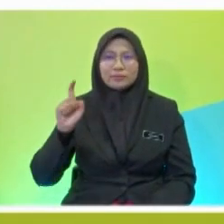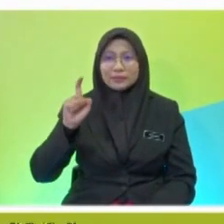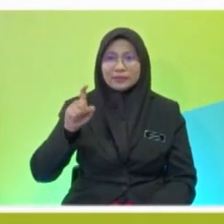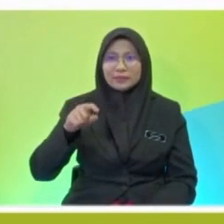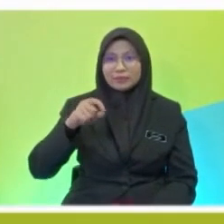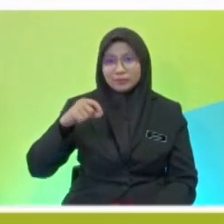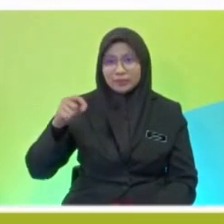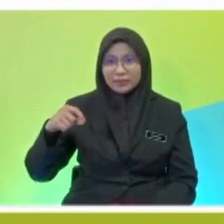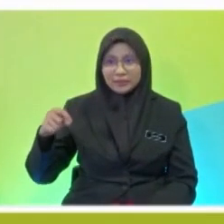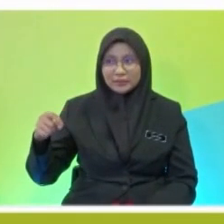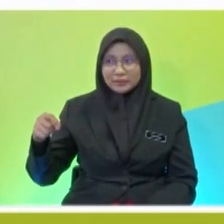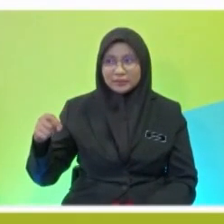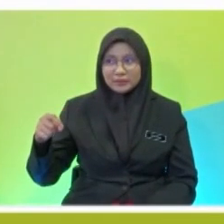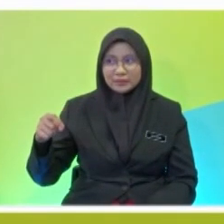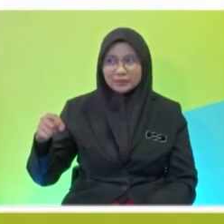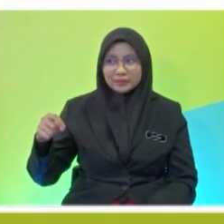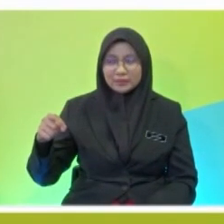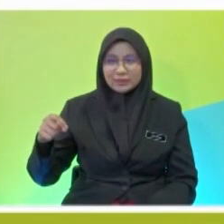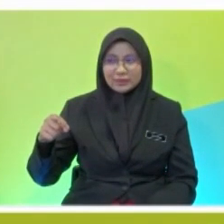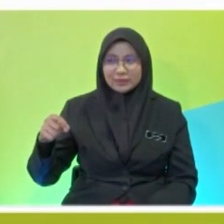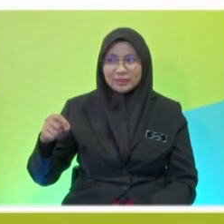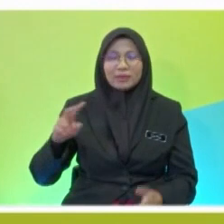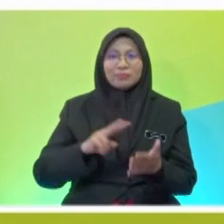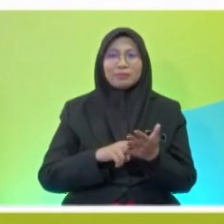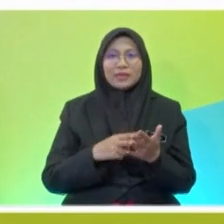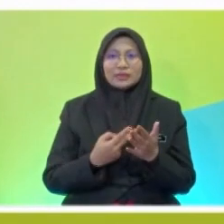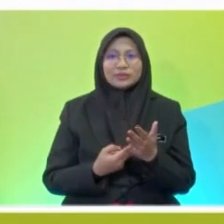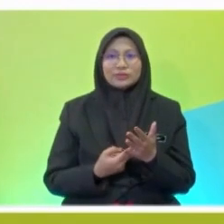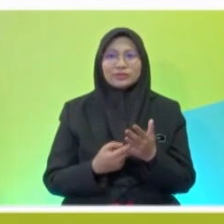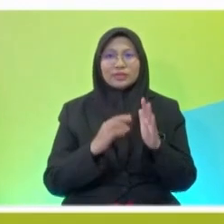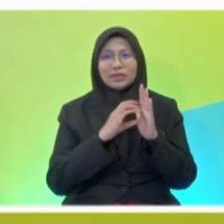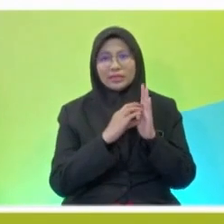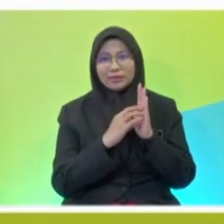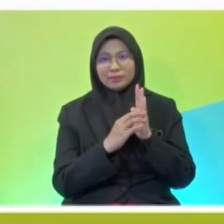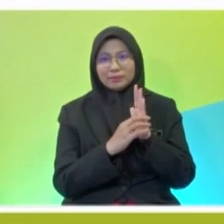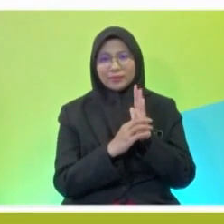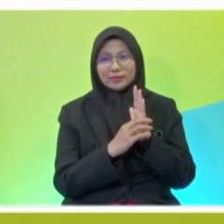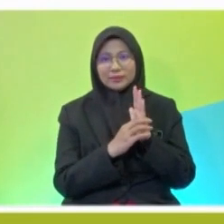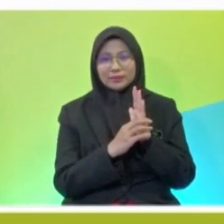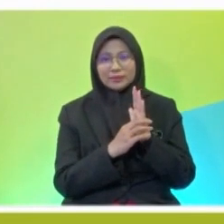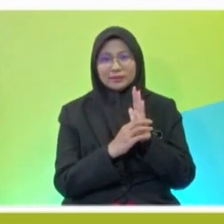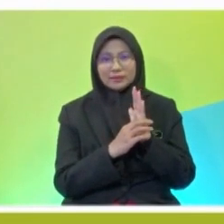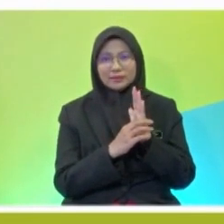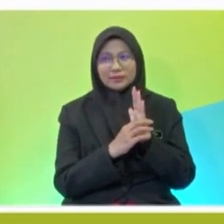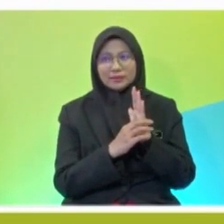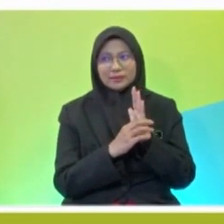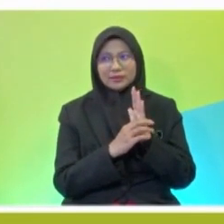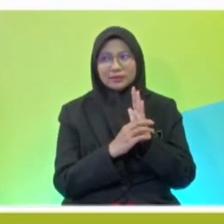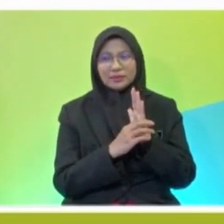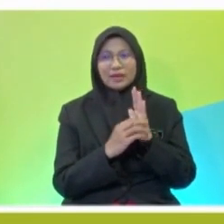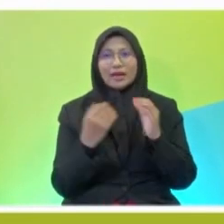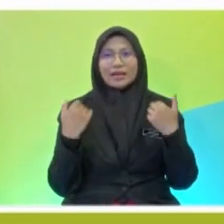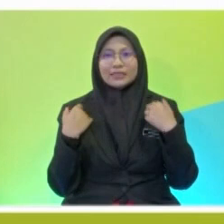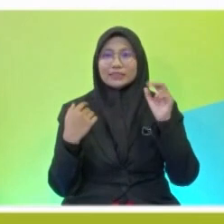maklumat berkaitan libur Pada hasil laporan dengan mengandung persoalan white white